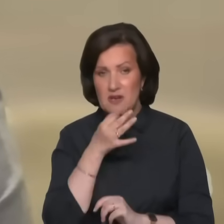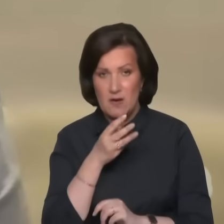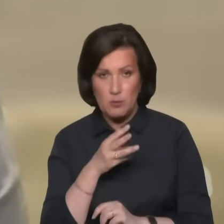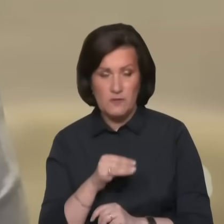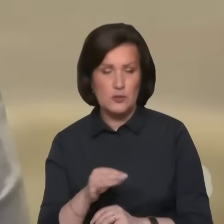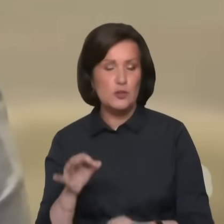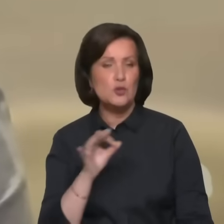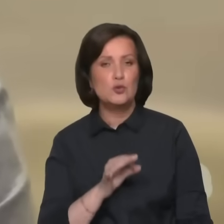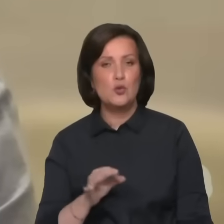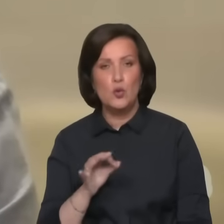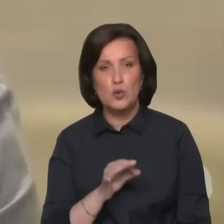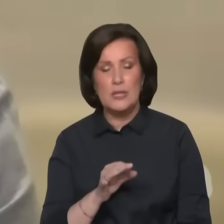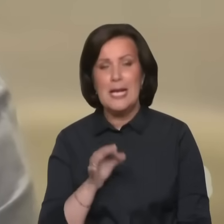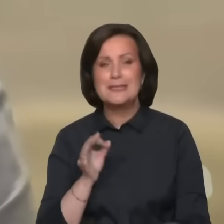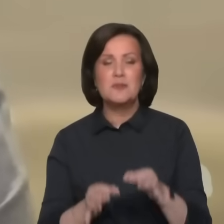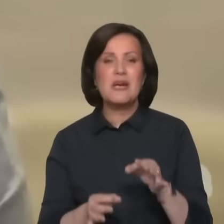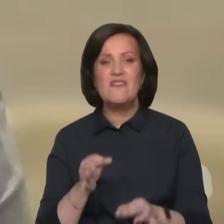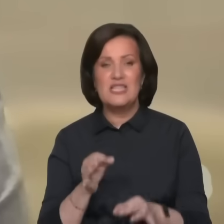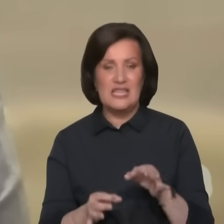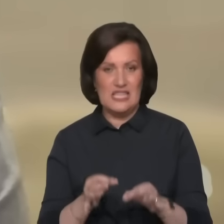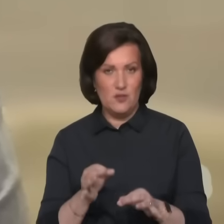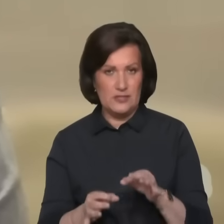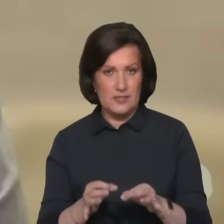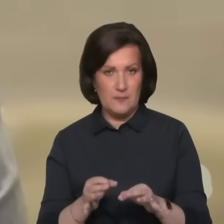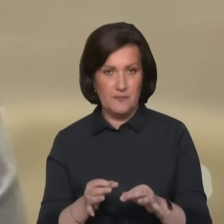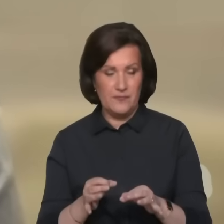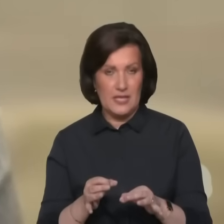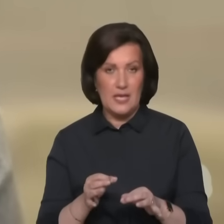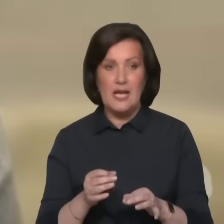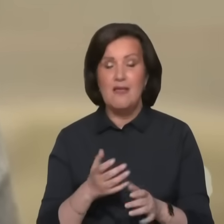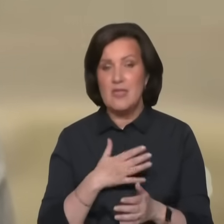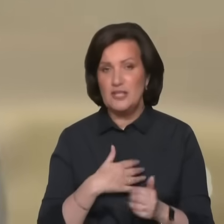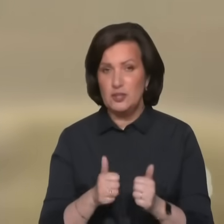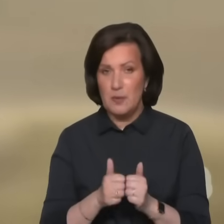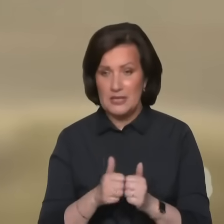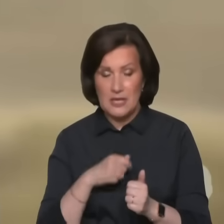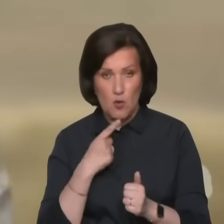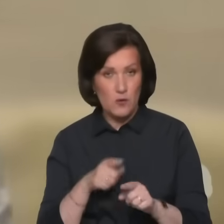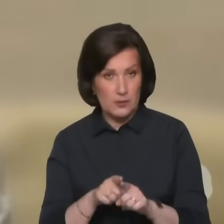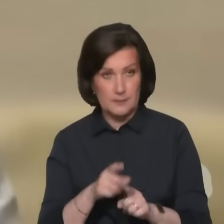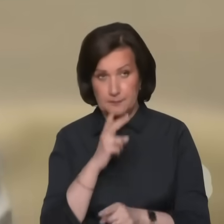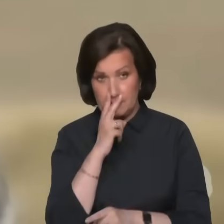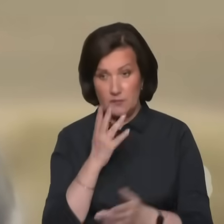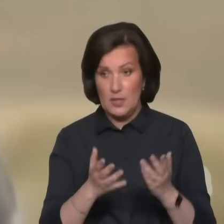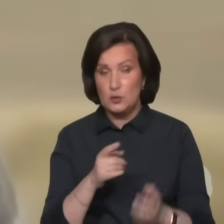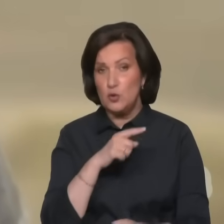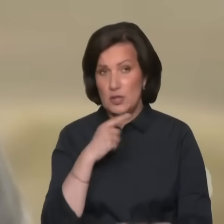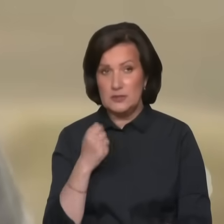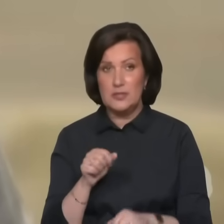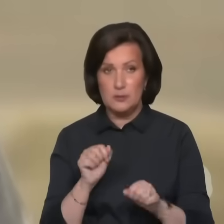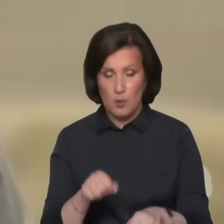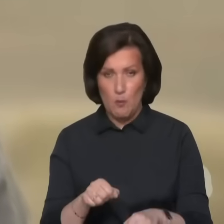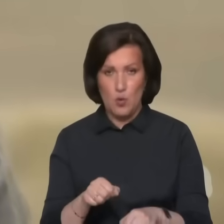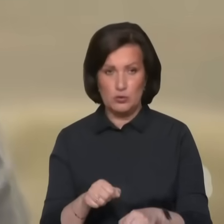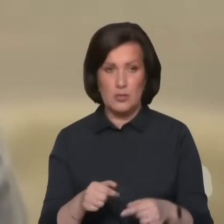привабливості, щодо справедливості, концепції справедливості як такої. Тобто наші партнери говорять так, дивіться, якщо Росія спроможна